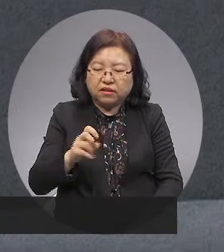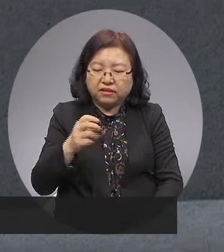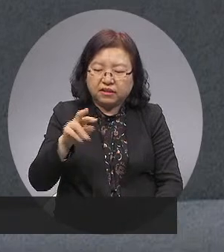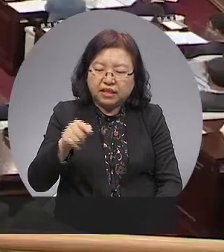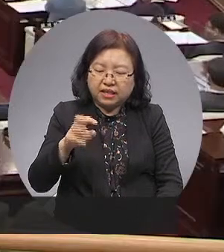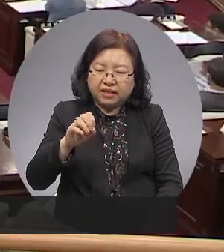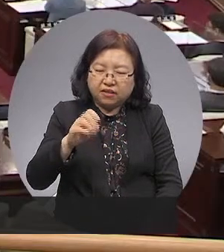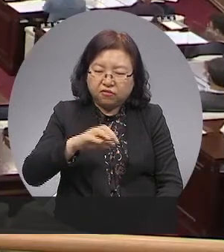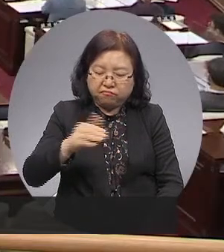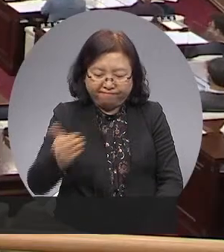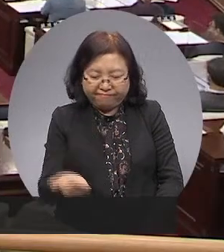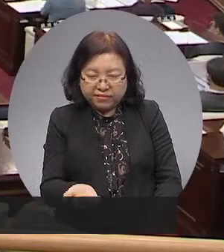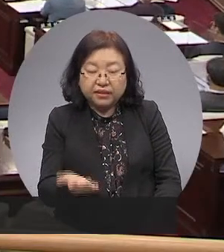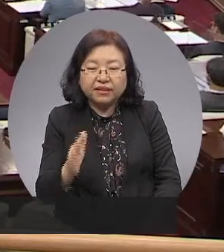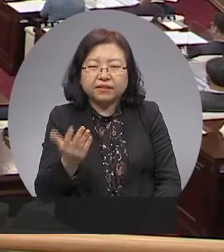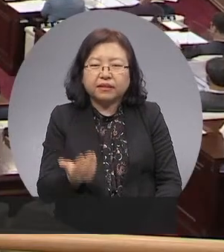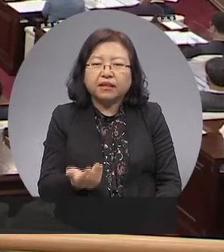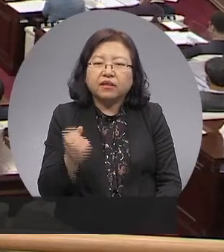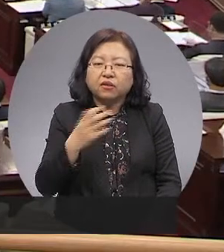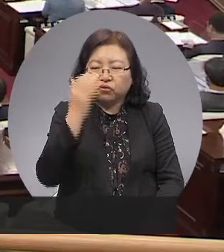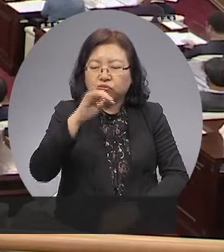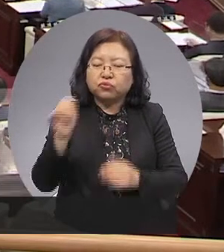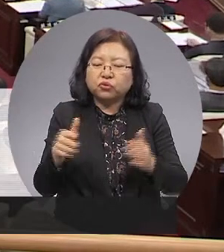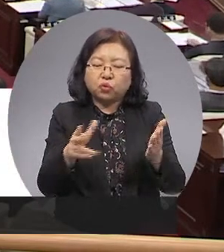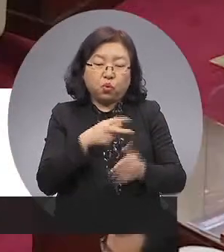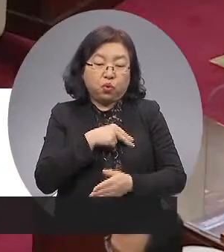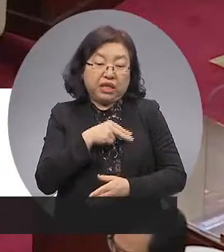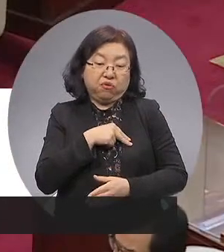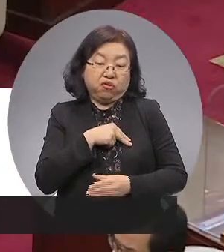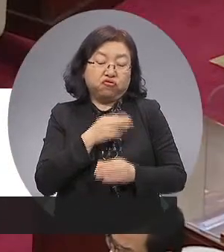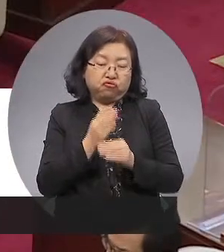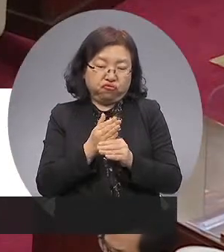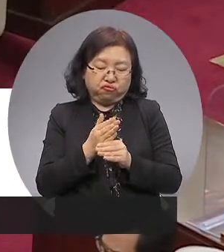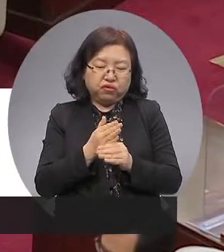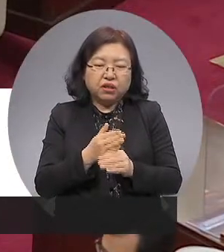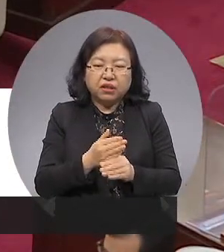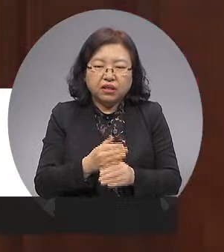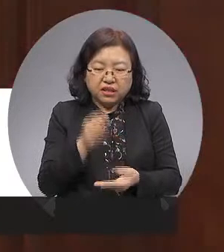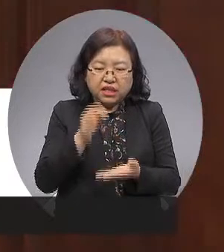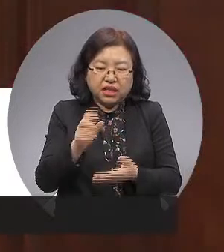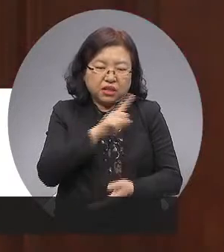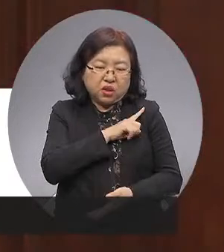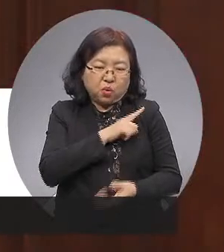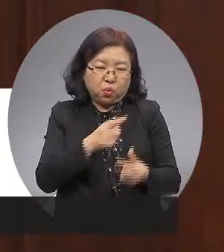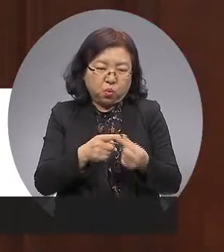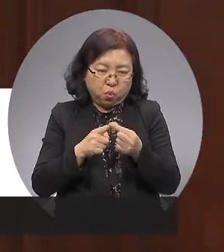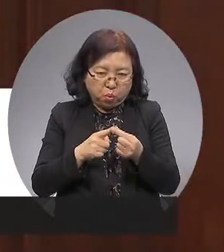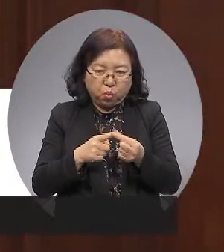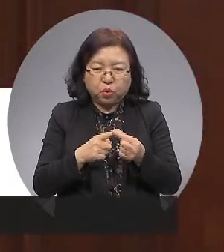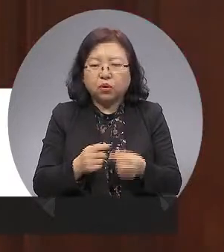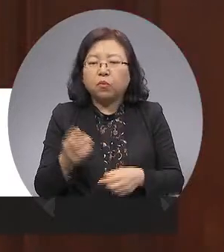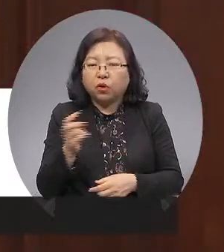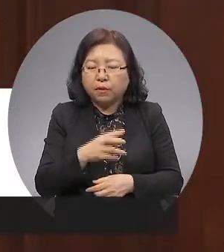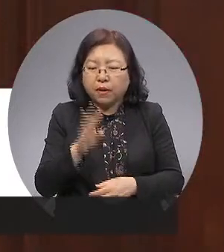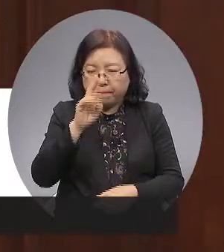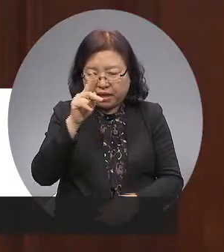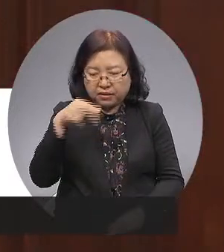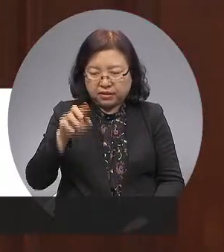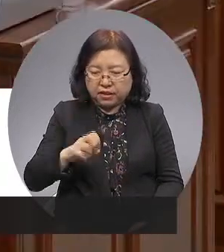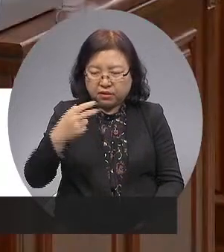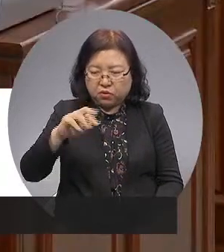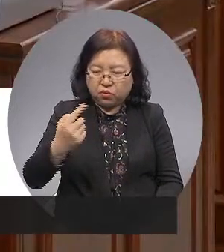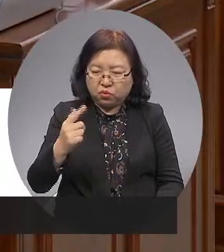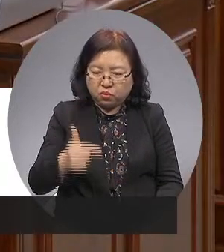바뀌었습니다. 한편 충북도의원 32명 중 재산이 가장 많은 건 청주 8선거구 박상돈